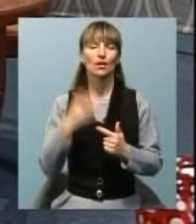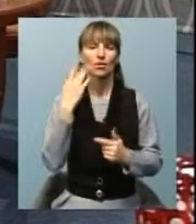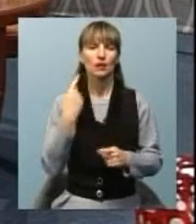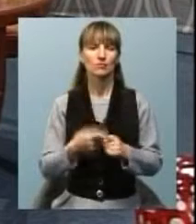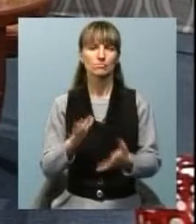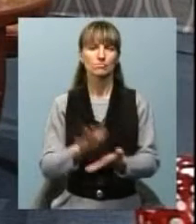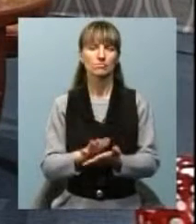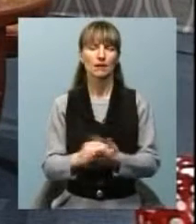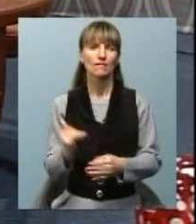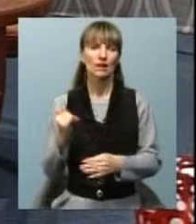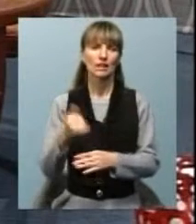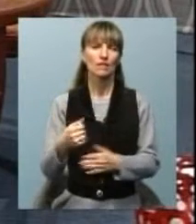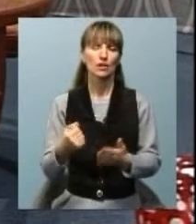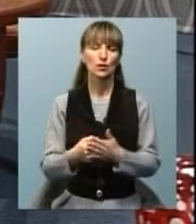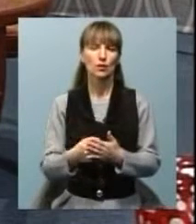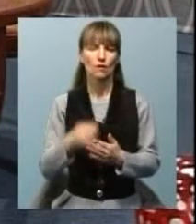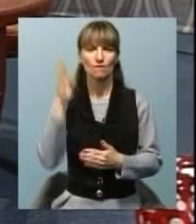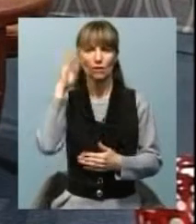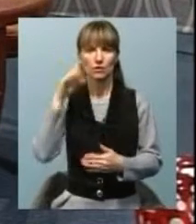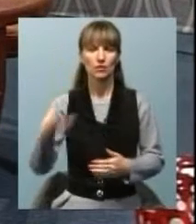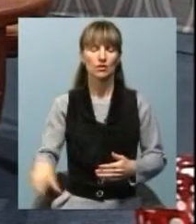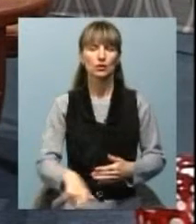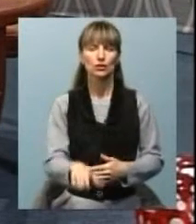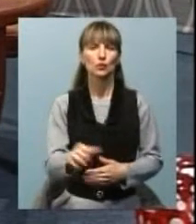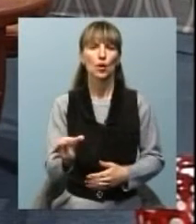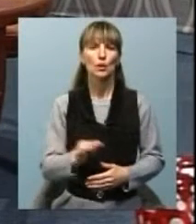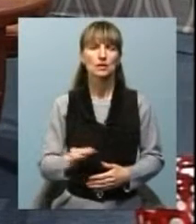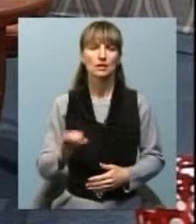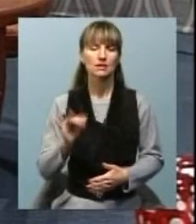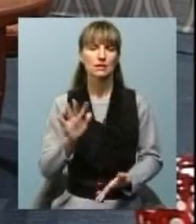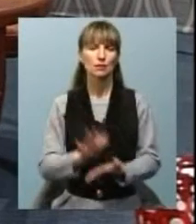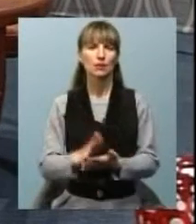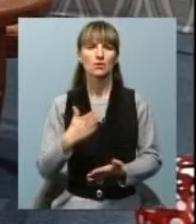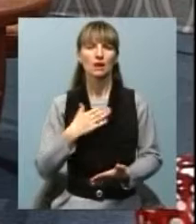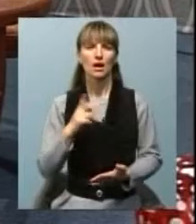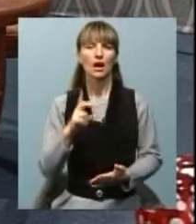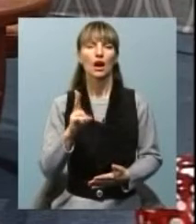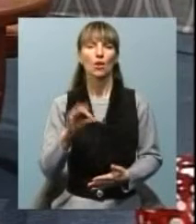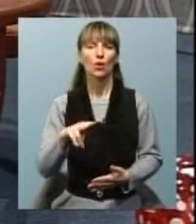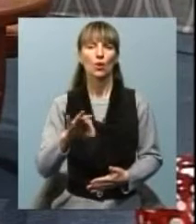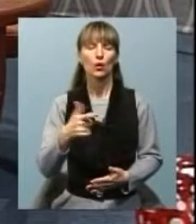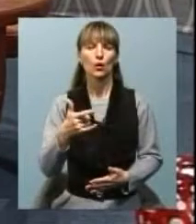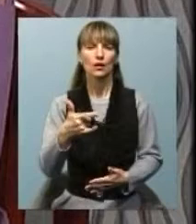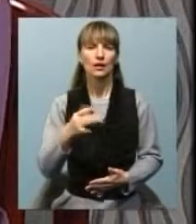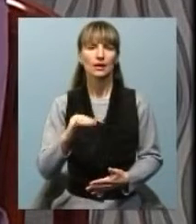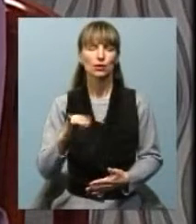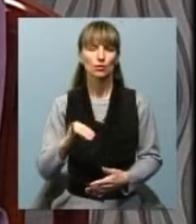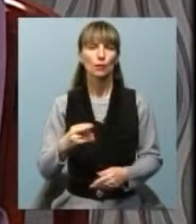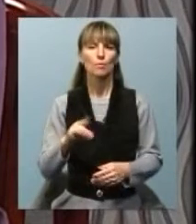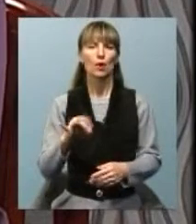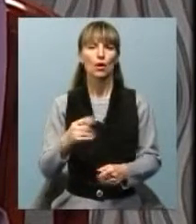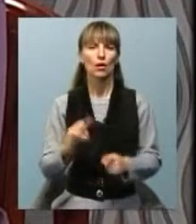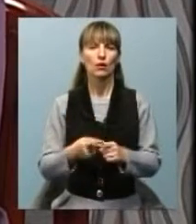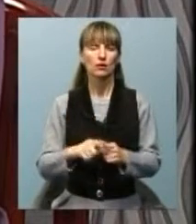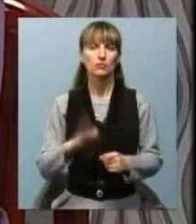сам бруд виливають до водойм, до річок, до озер і взагалі забруднюють нашу екологію. От, власне, про екологію